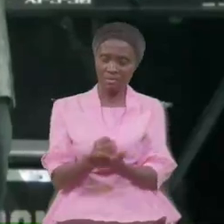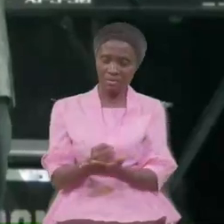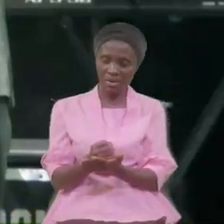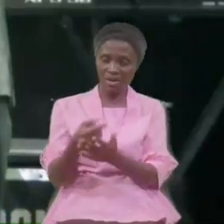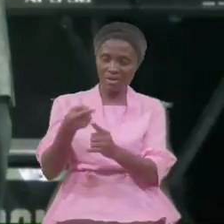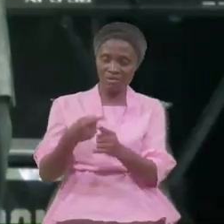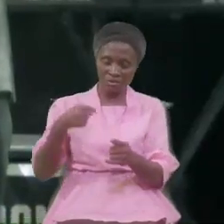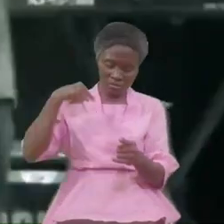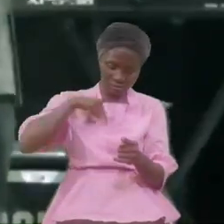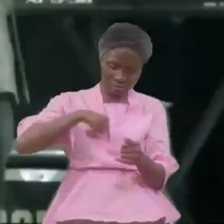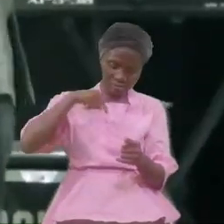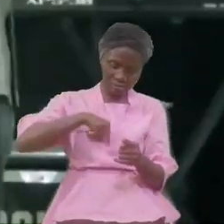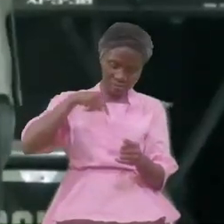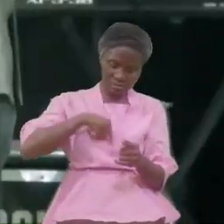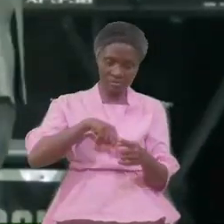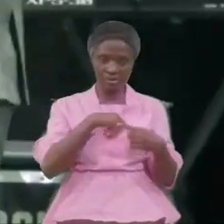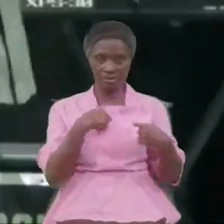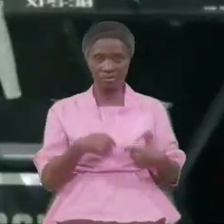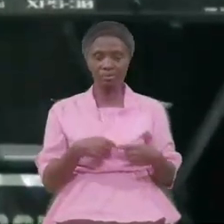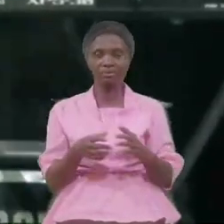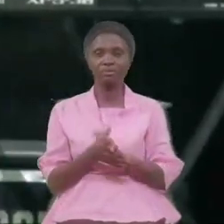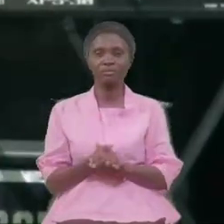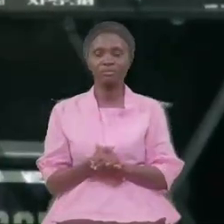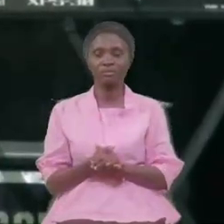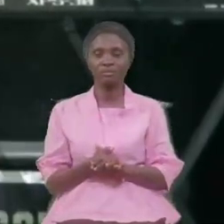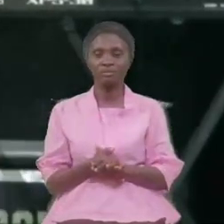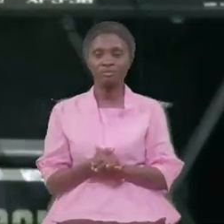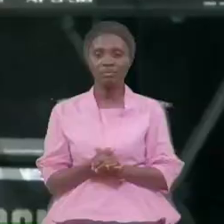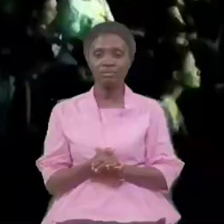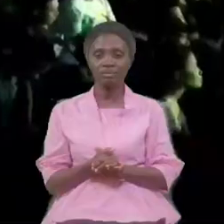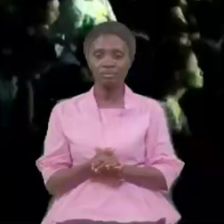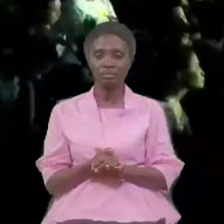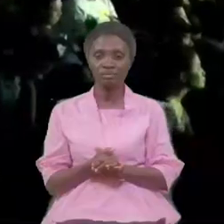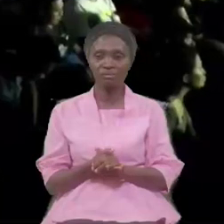Ou bien nous disons Amen de notre cœur.